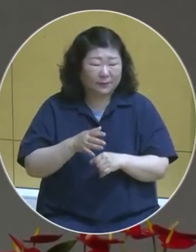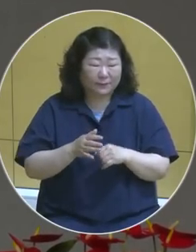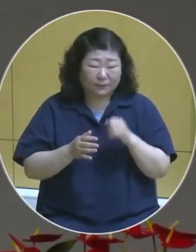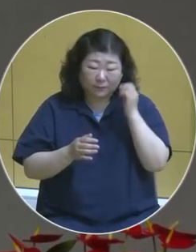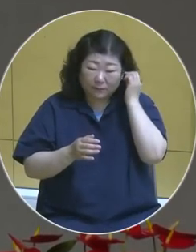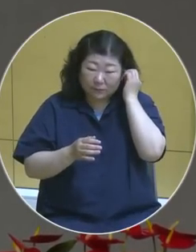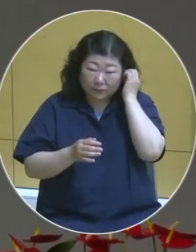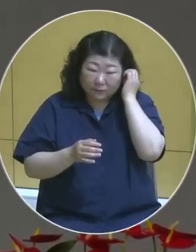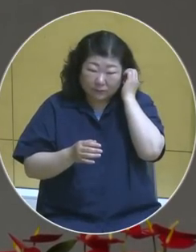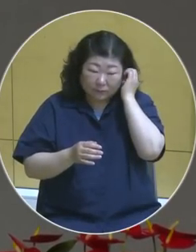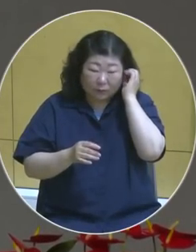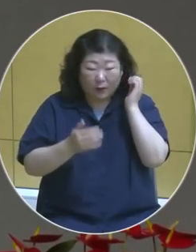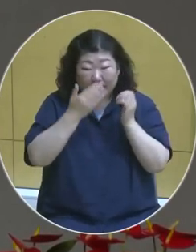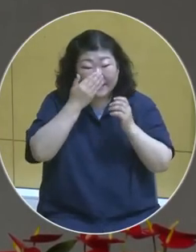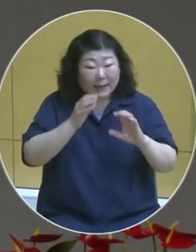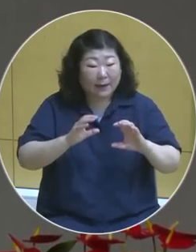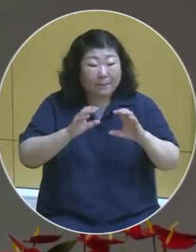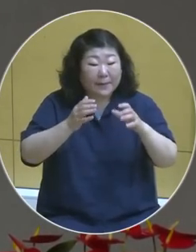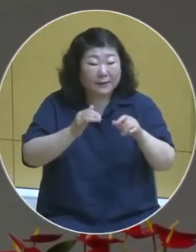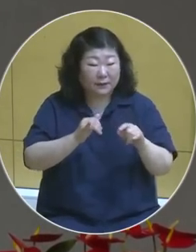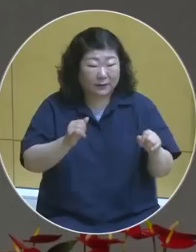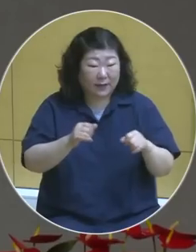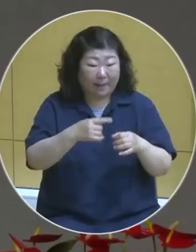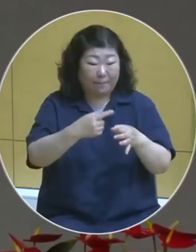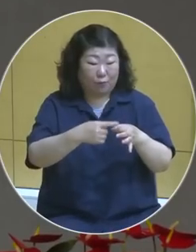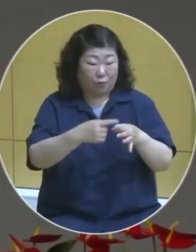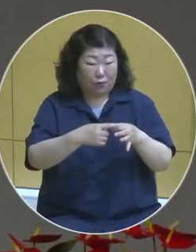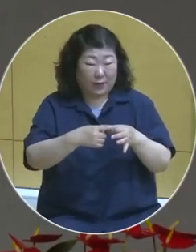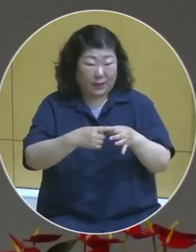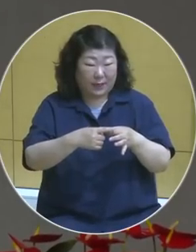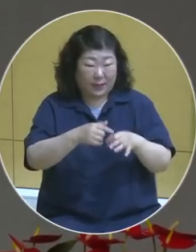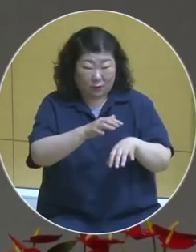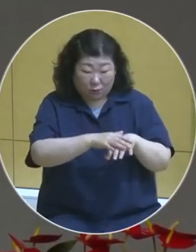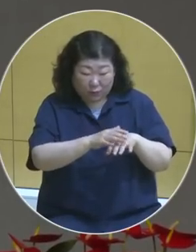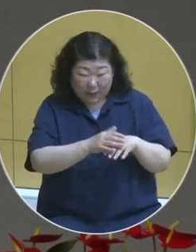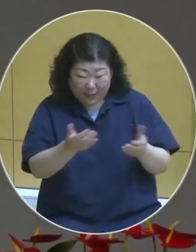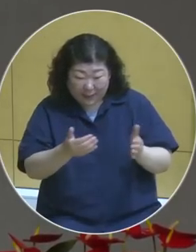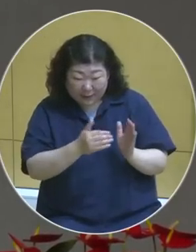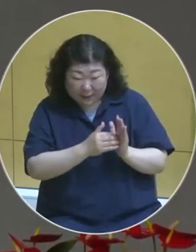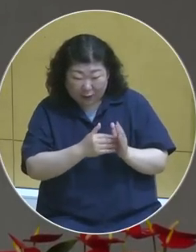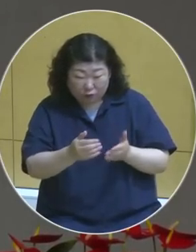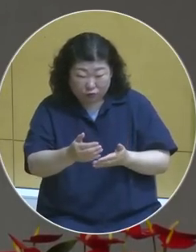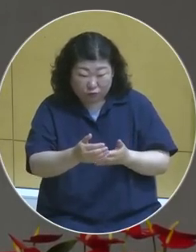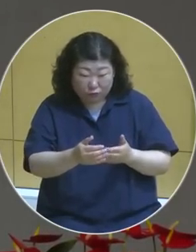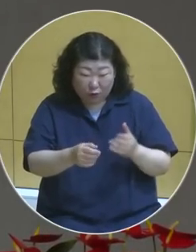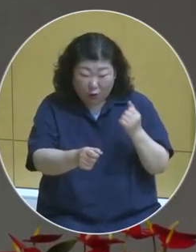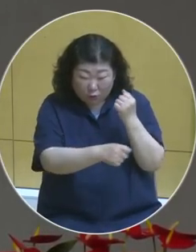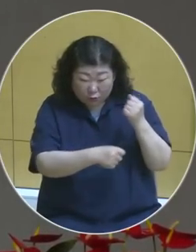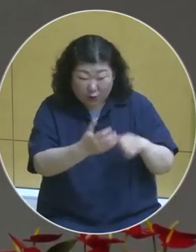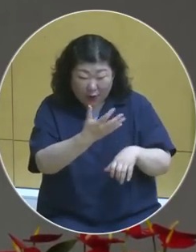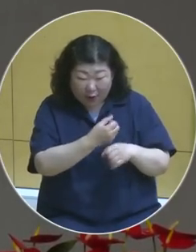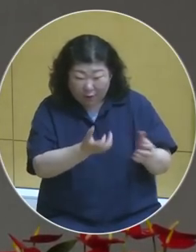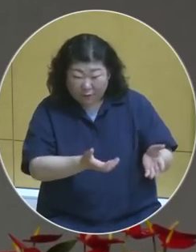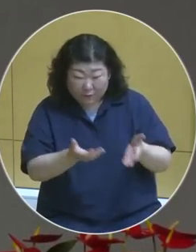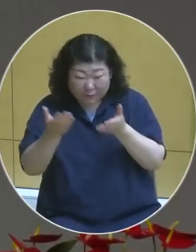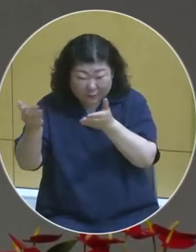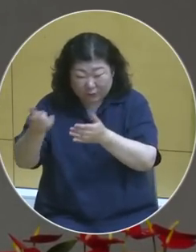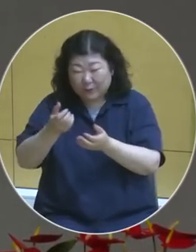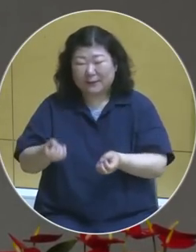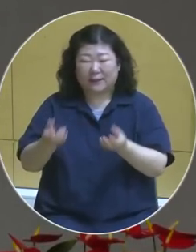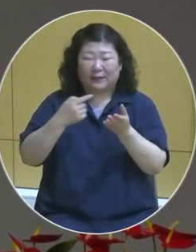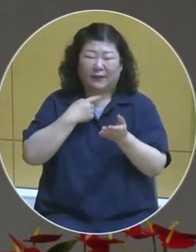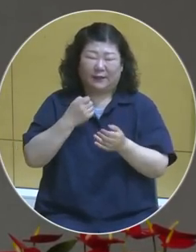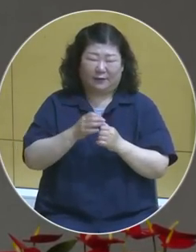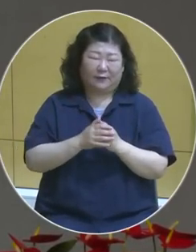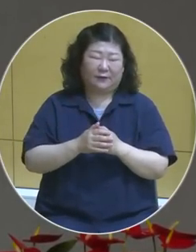의미는 이스라엘 백성들이 보리 농사를 짓고 첫 수확을 하나님께 올려드리며 제사했던 예배를 드렸던